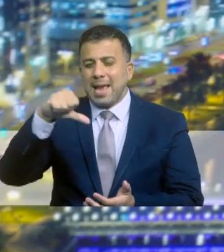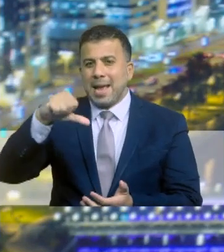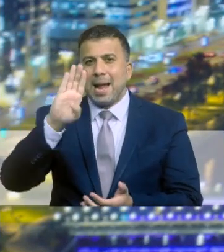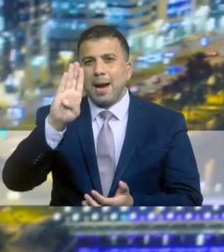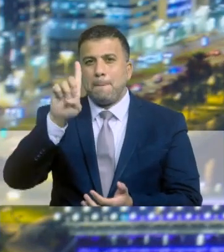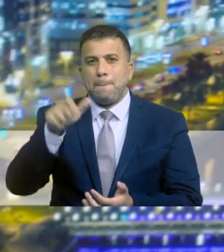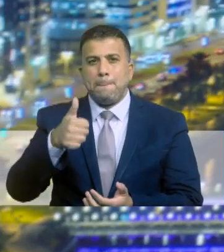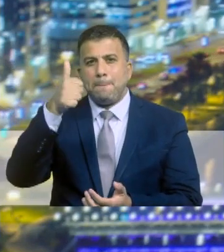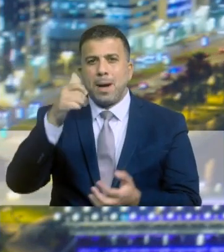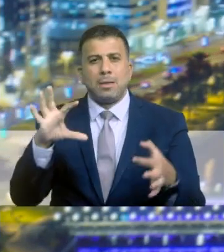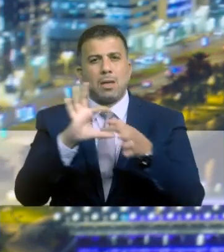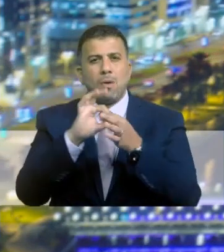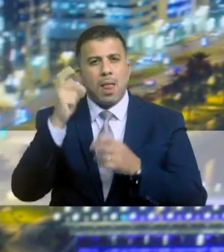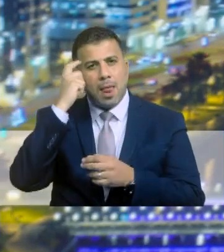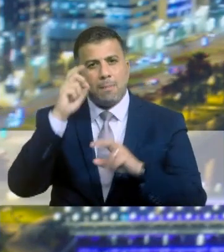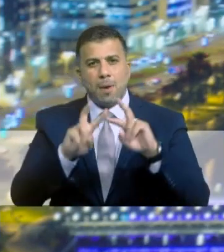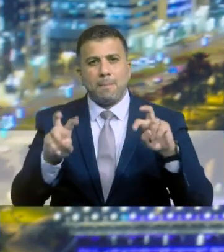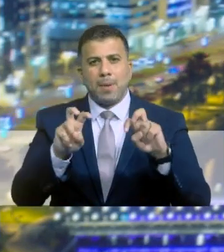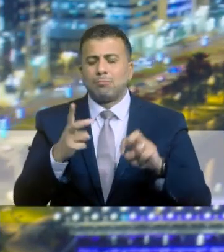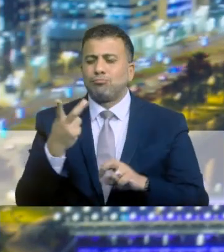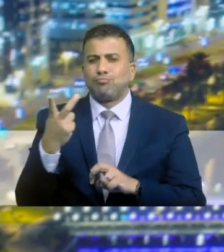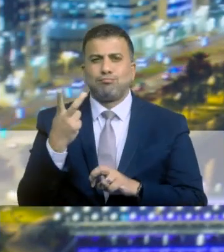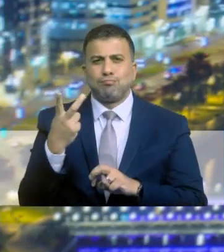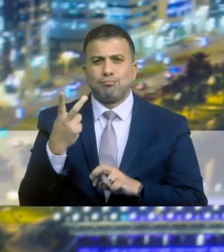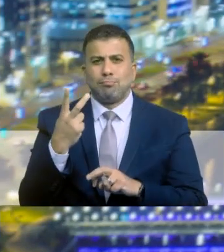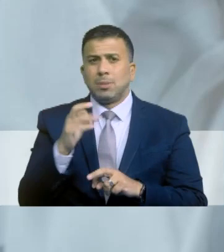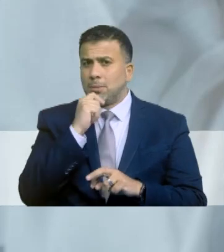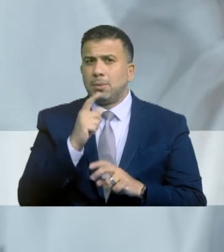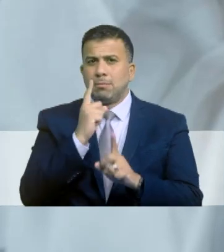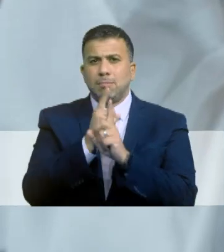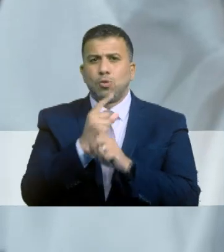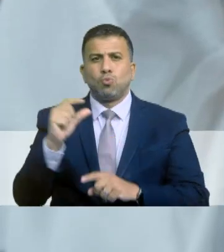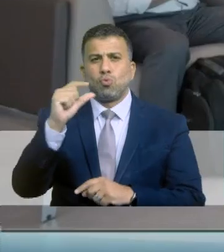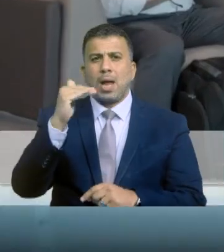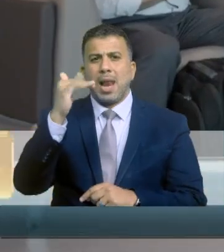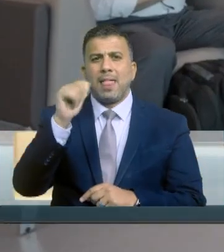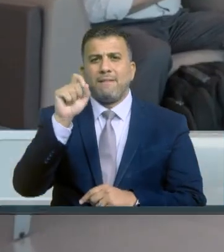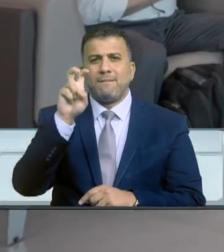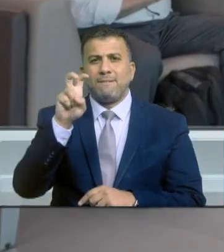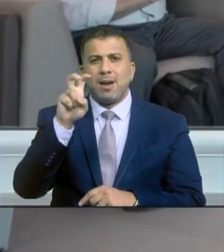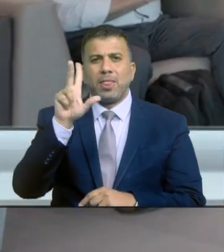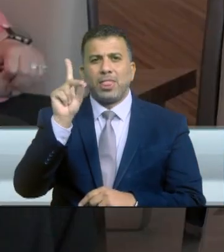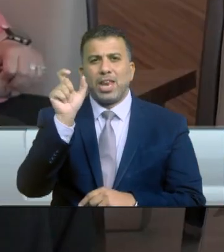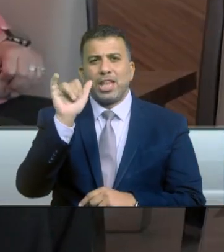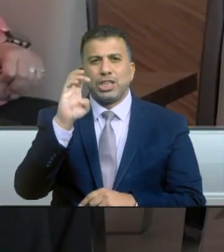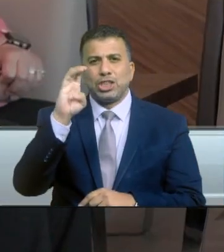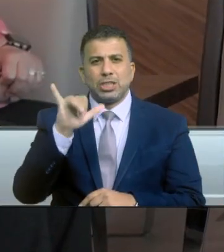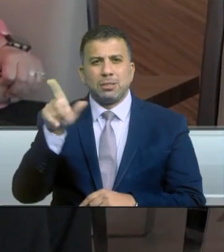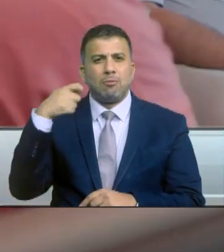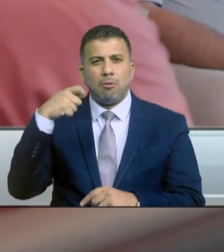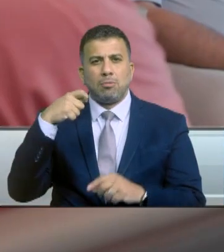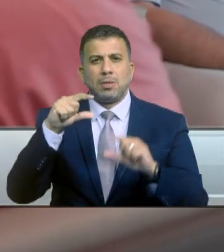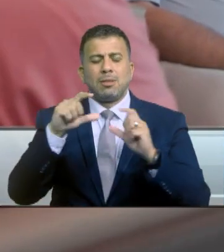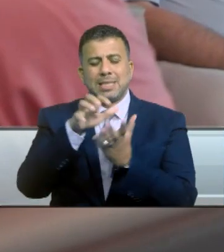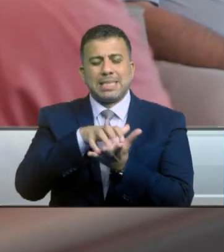في اطار التعاون العلمي والبحثي بين الجانبين جاء ذلك خلال لقاء سعاده الدكتور خليفه مصبح الطريجي رئيس دائره